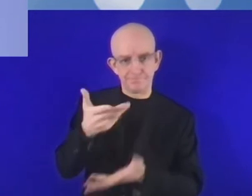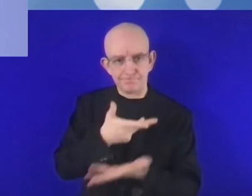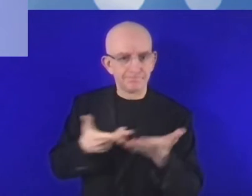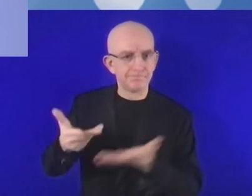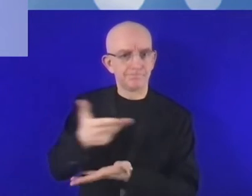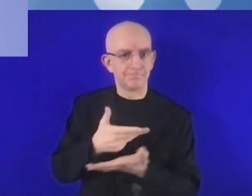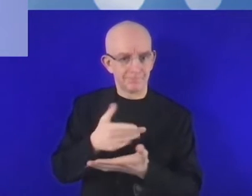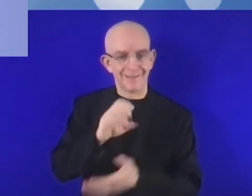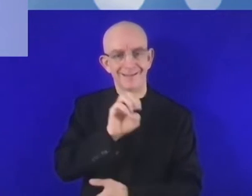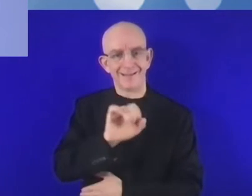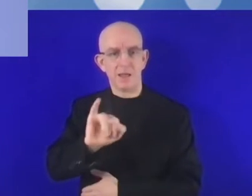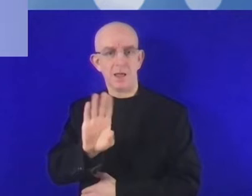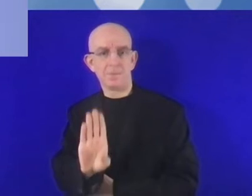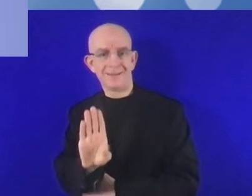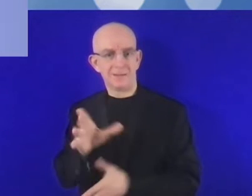банковская,